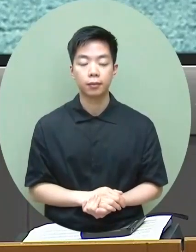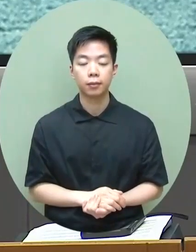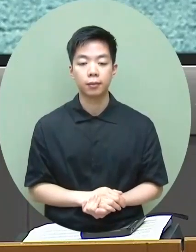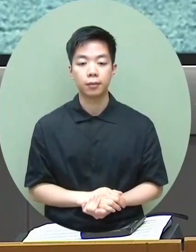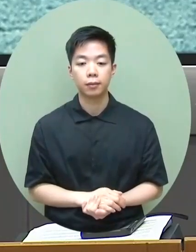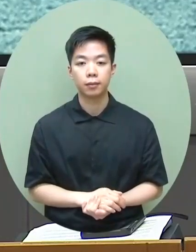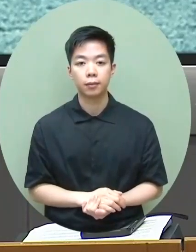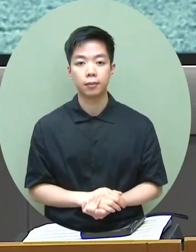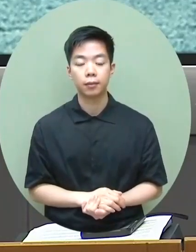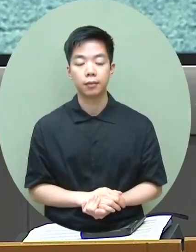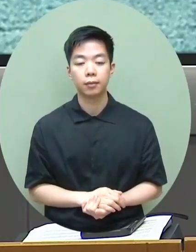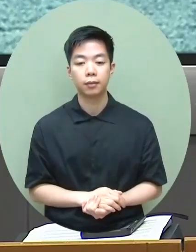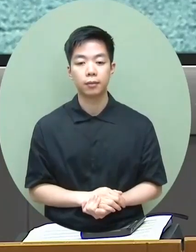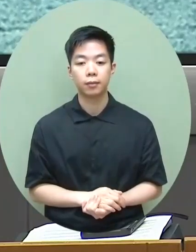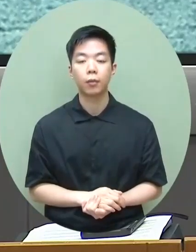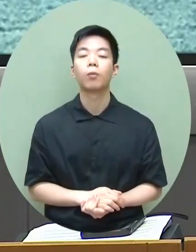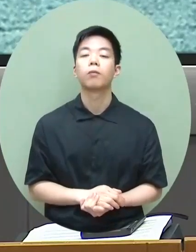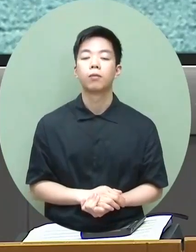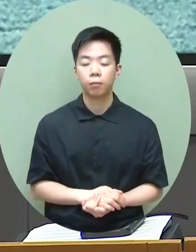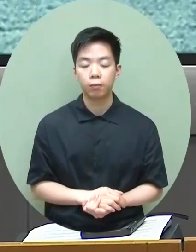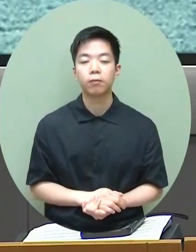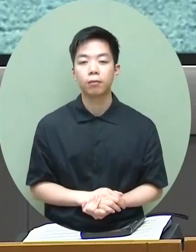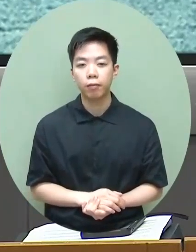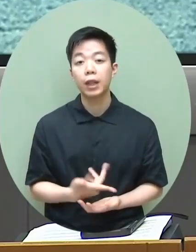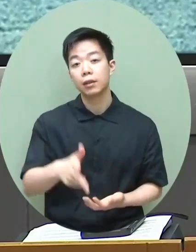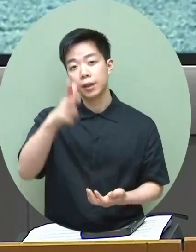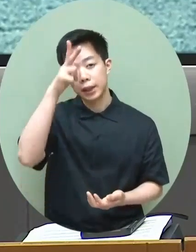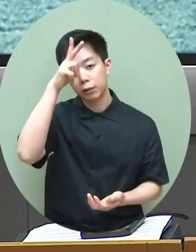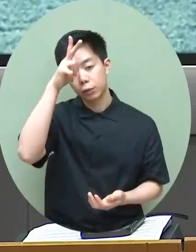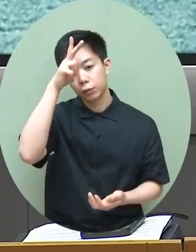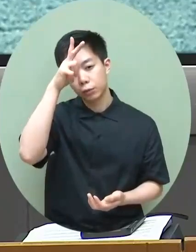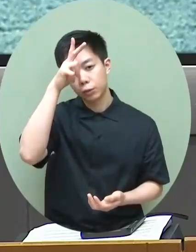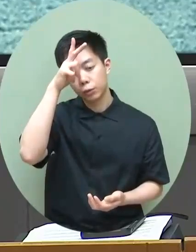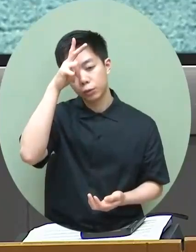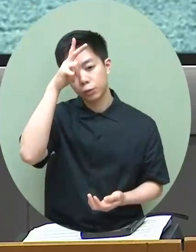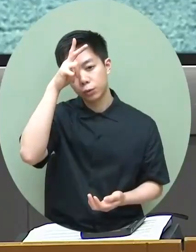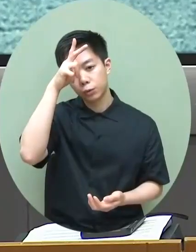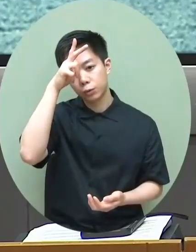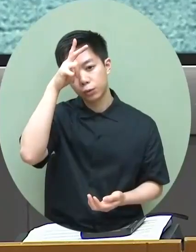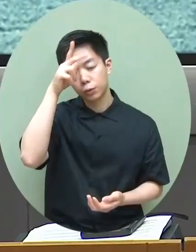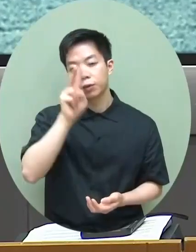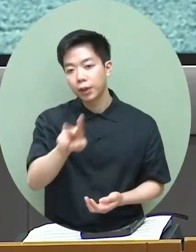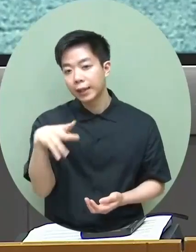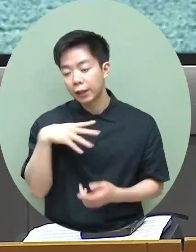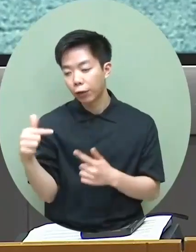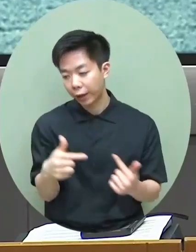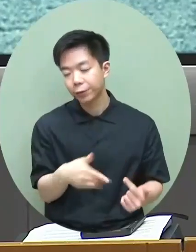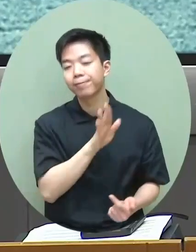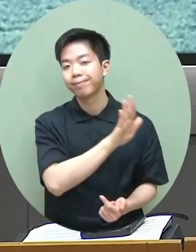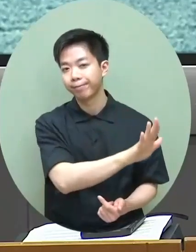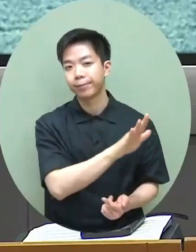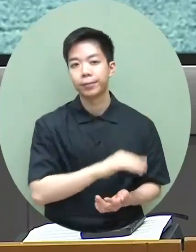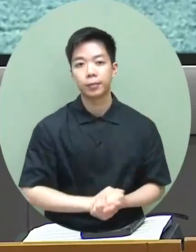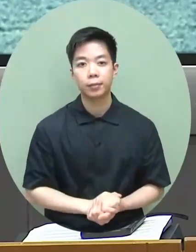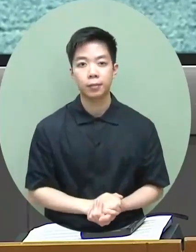咁呢個我諗政府都會詳細睇住嗰個疫情同埋其他嘅因素。 下一位，嗰邊最遠